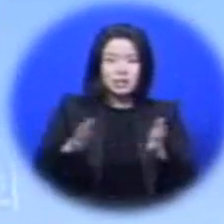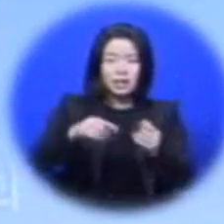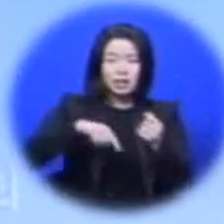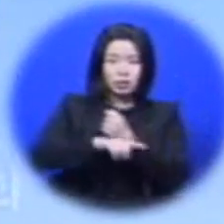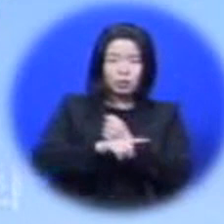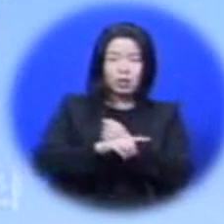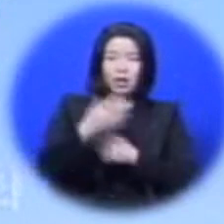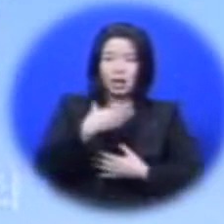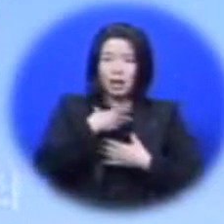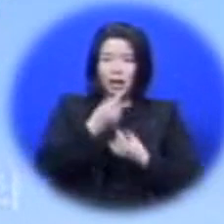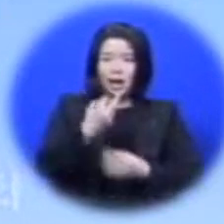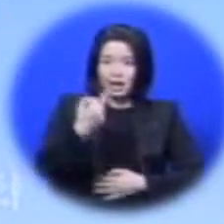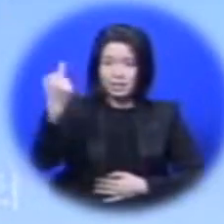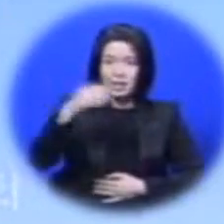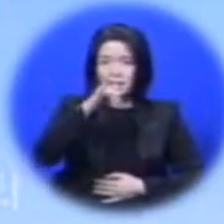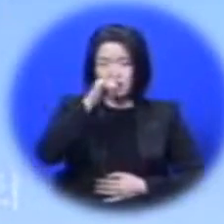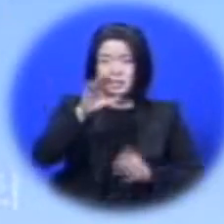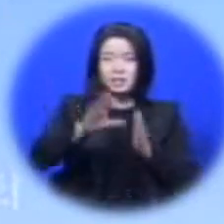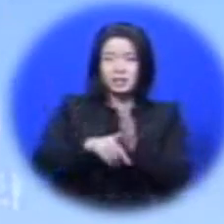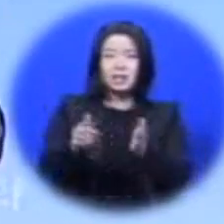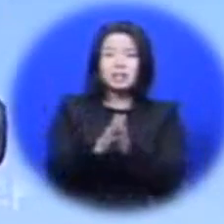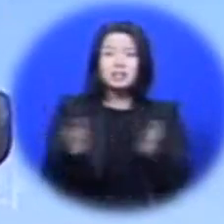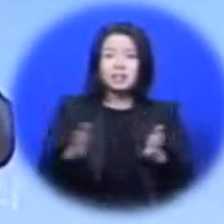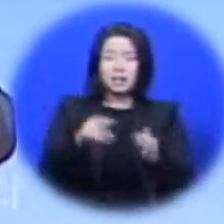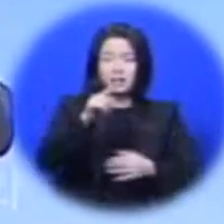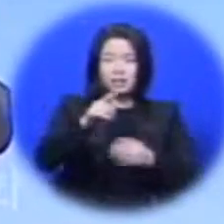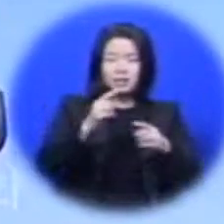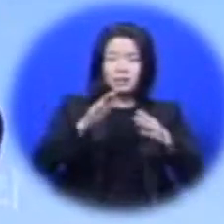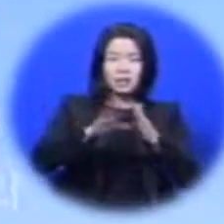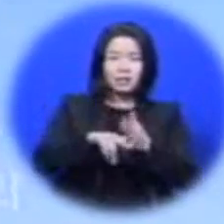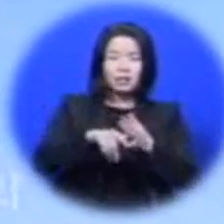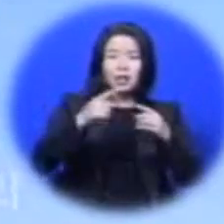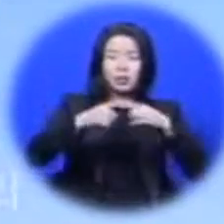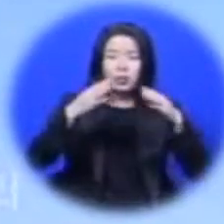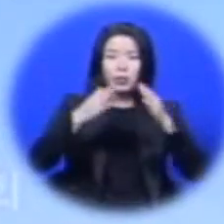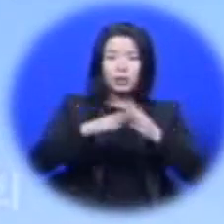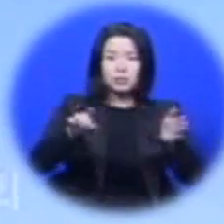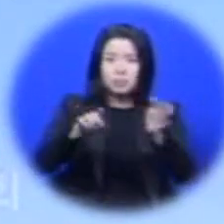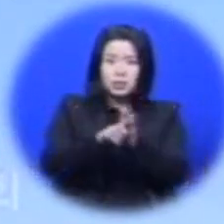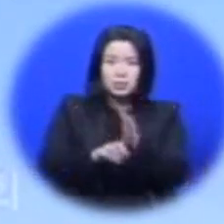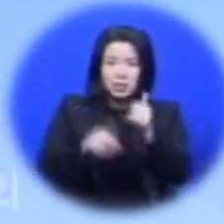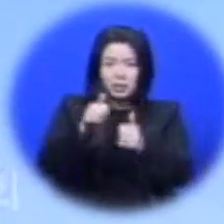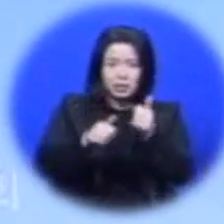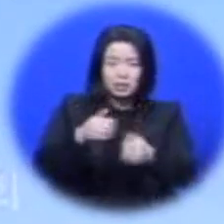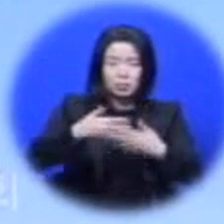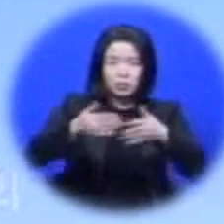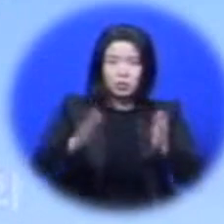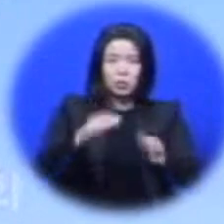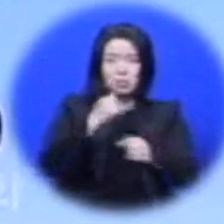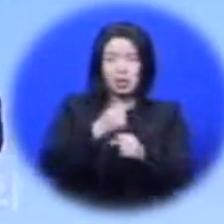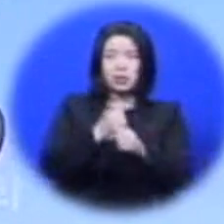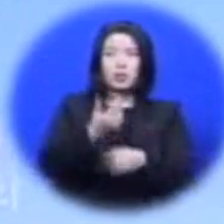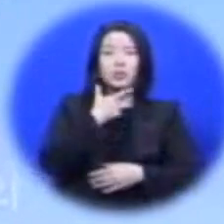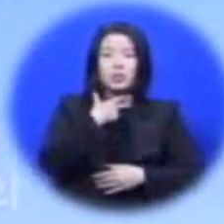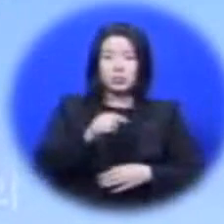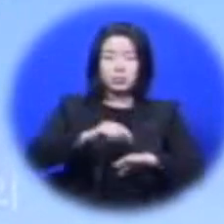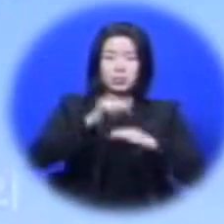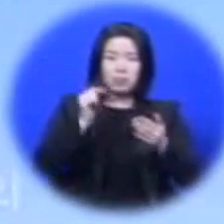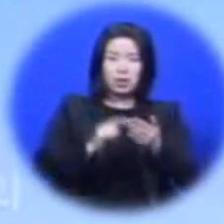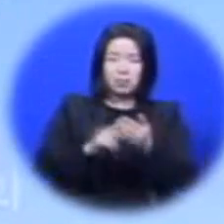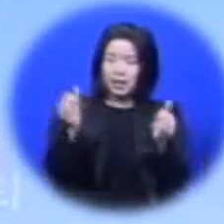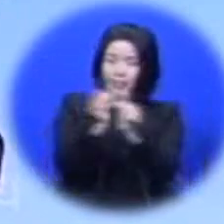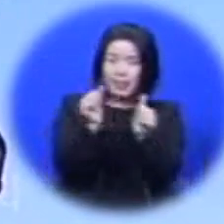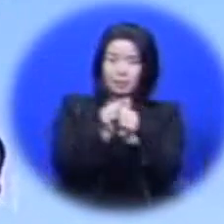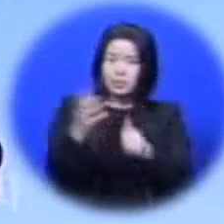안산에 있을 때인데 그때는 교회를 진짜 믿음의 실험실로 한번 만들어보고 싶은 마음으로 남자 성도들